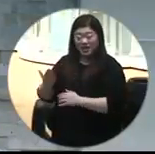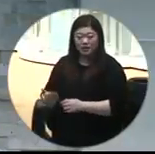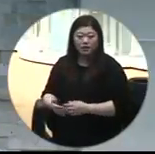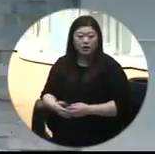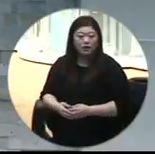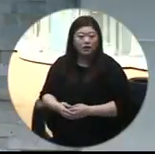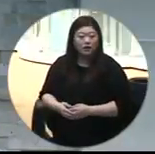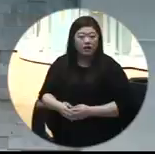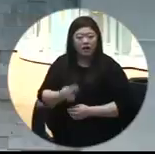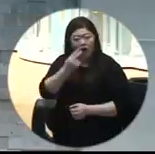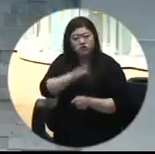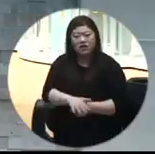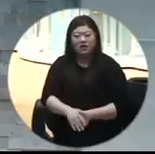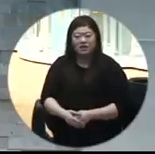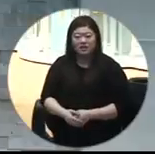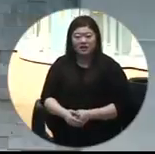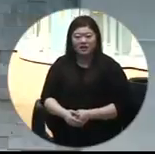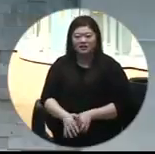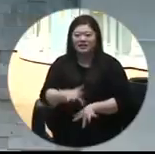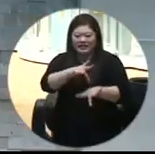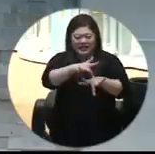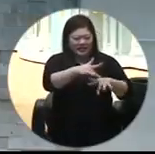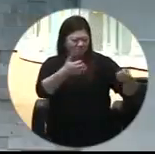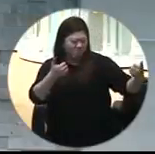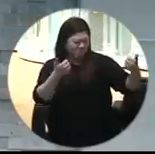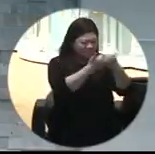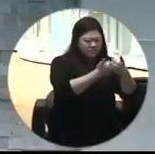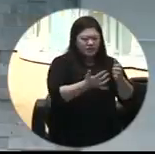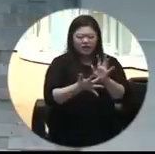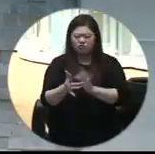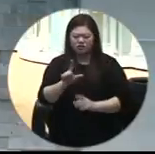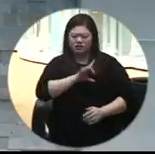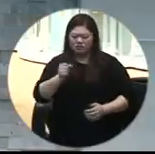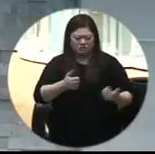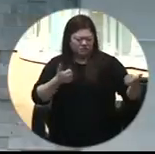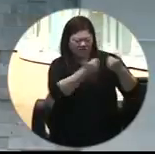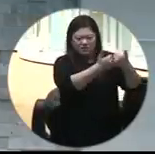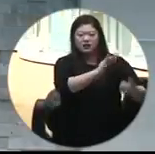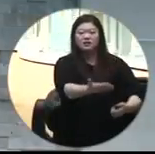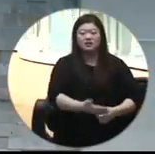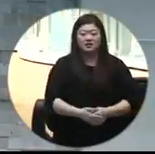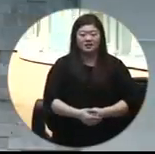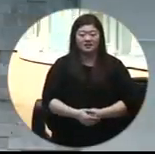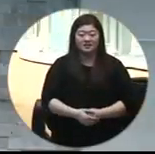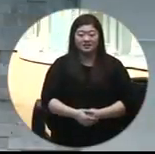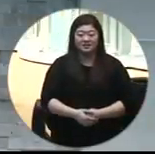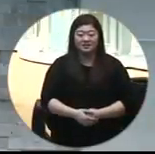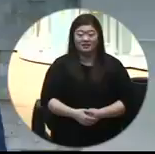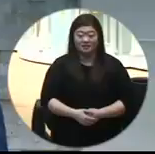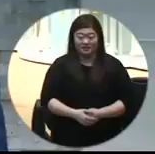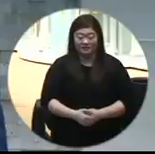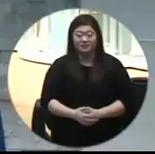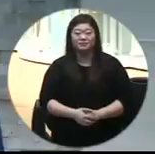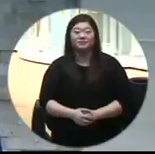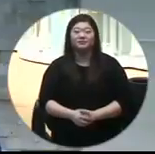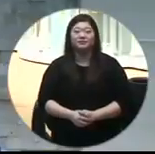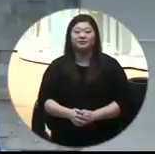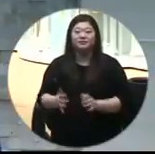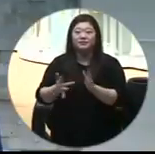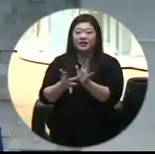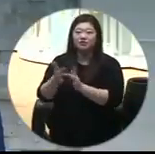여러분들이 대적하시기 바랍니다. 예수 이름으로 30절로 33절에 보면 예수님의